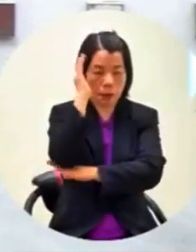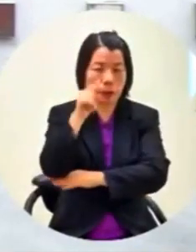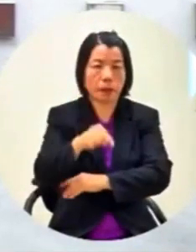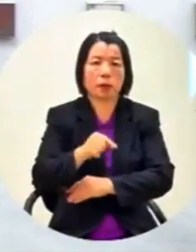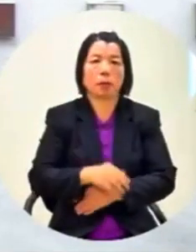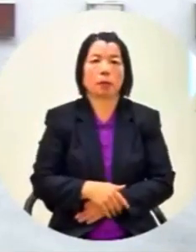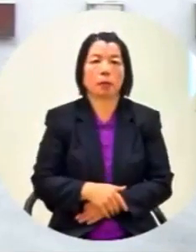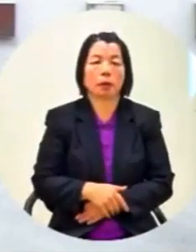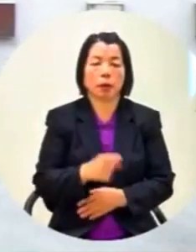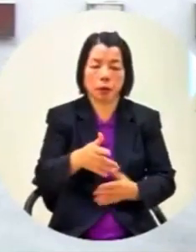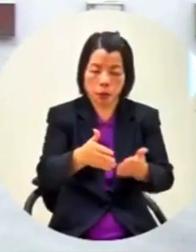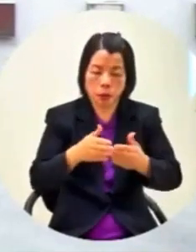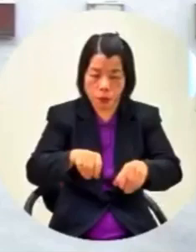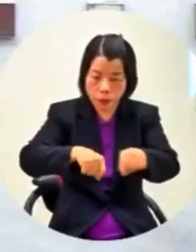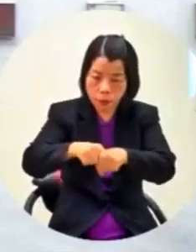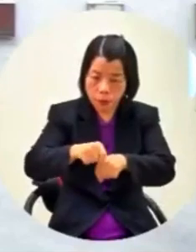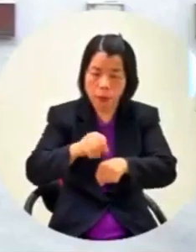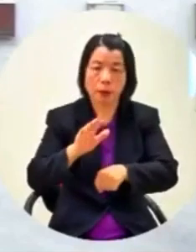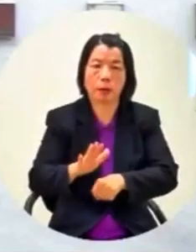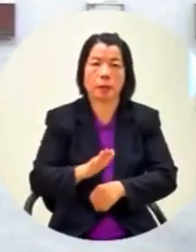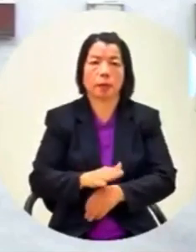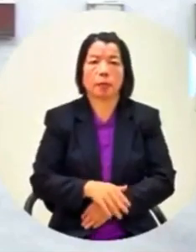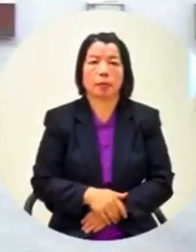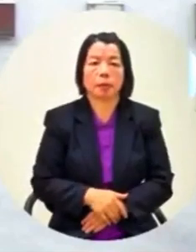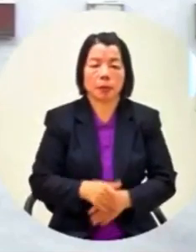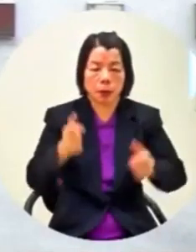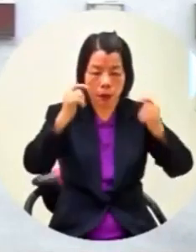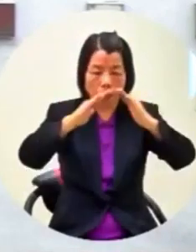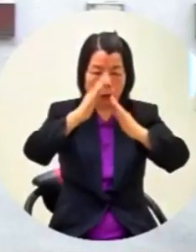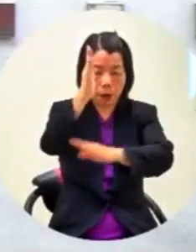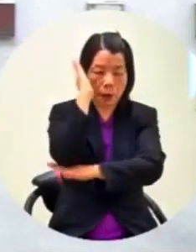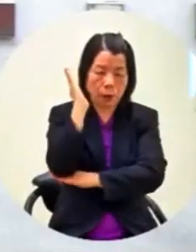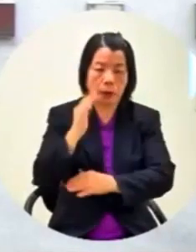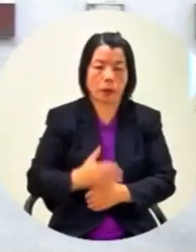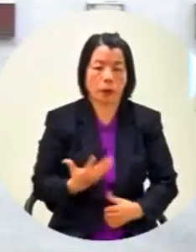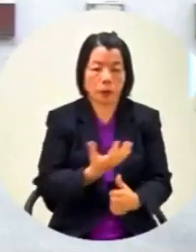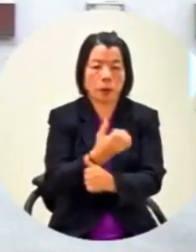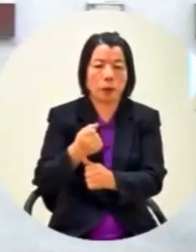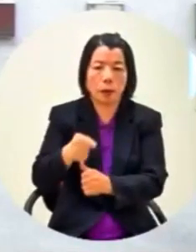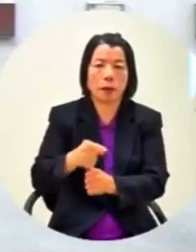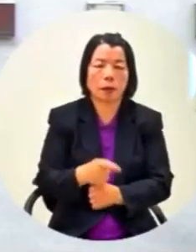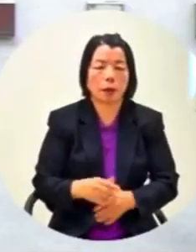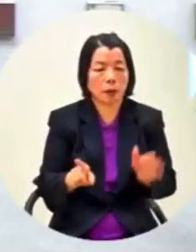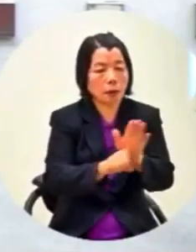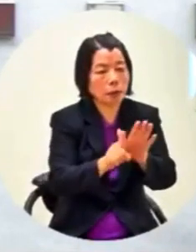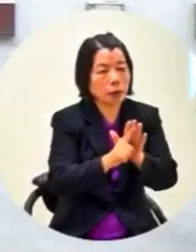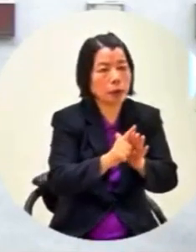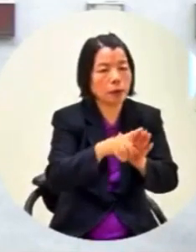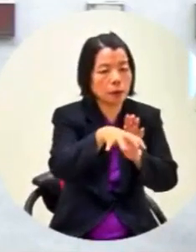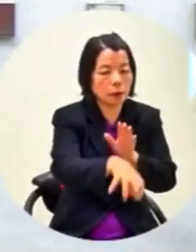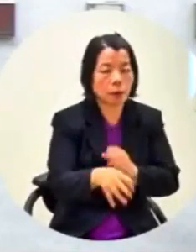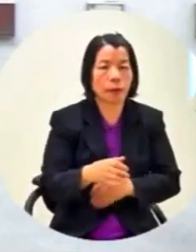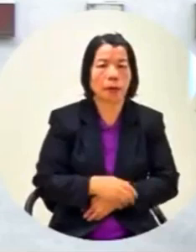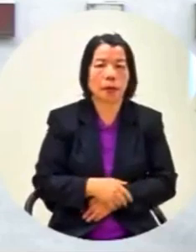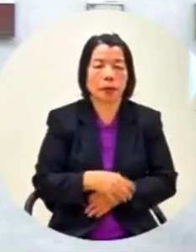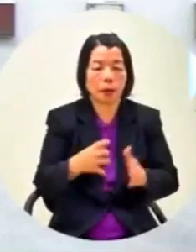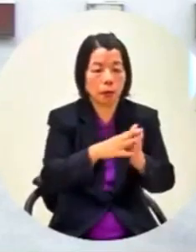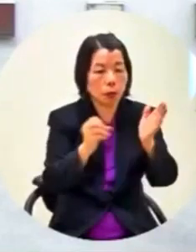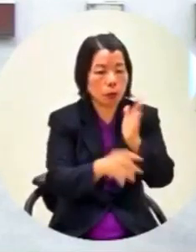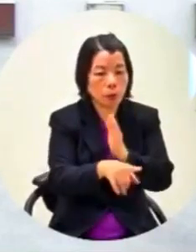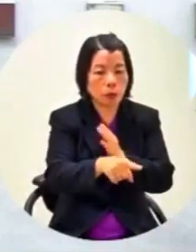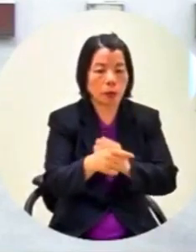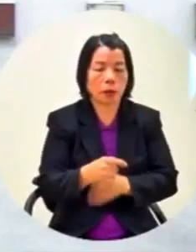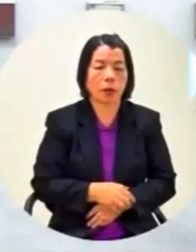一系列的作为。我们市府所辖的各演艺场馆演出的取消者免